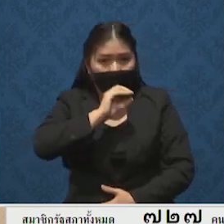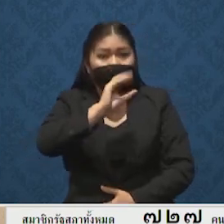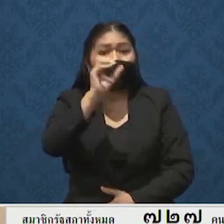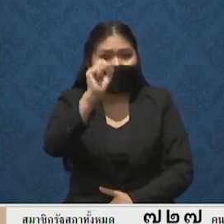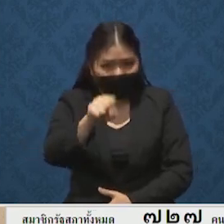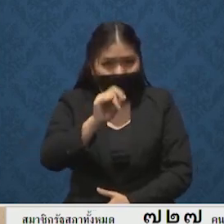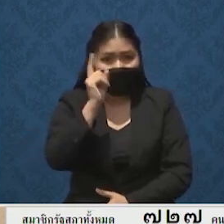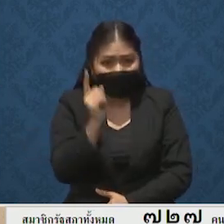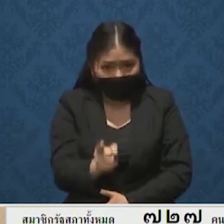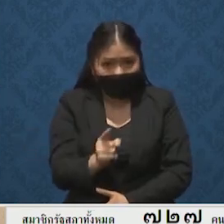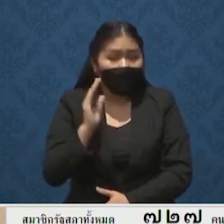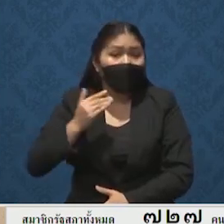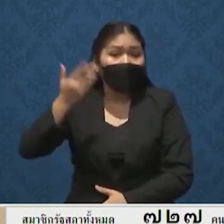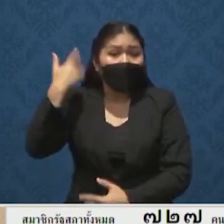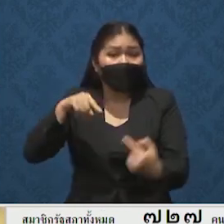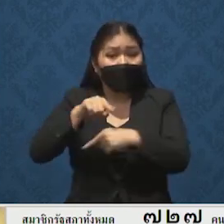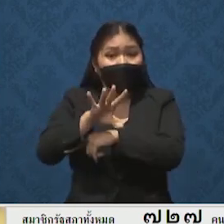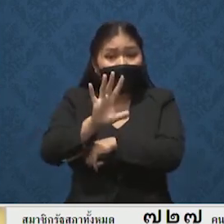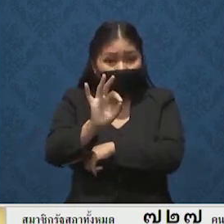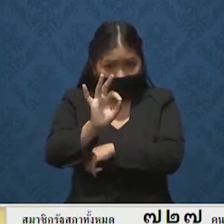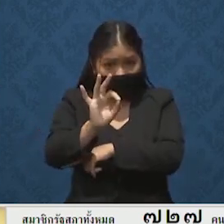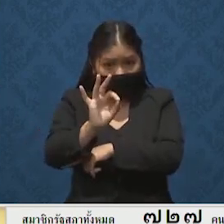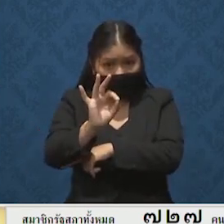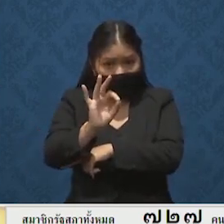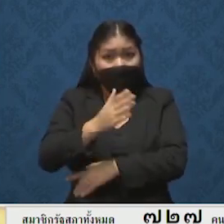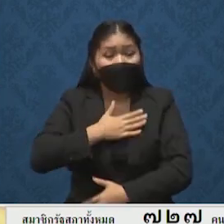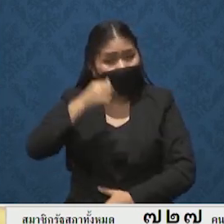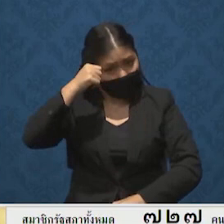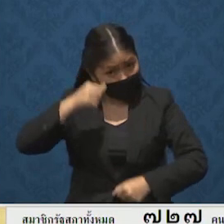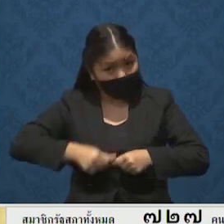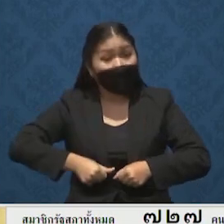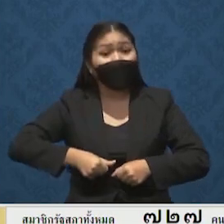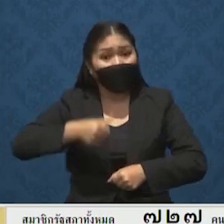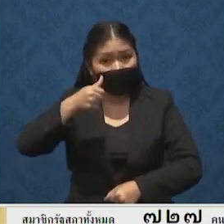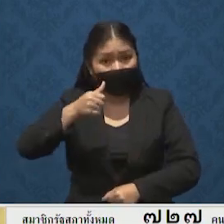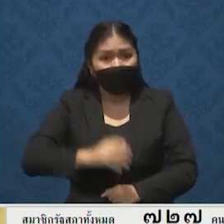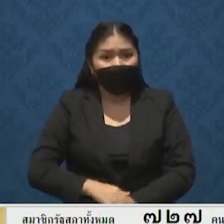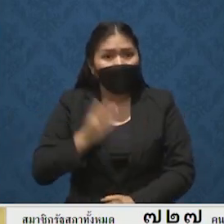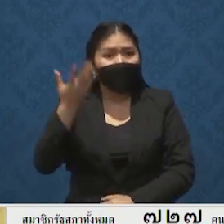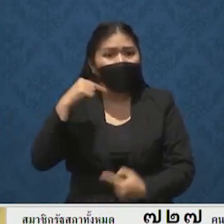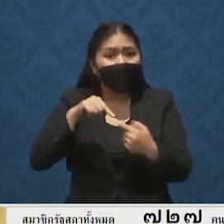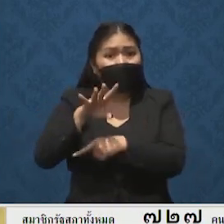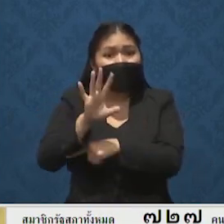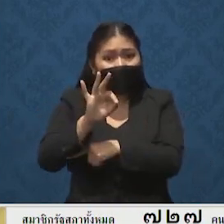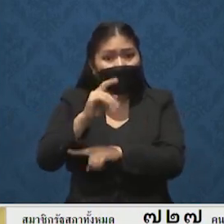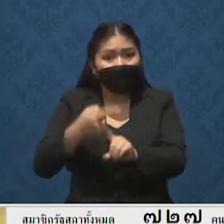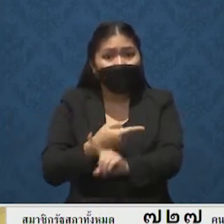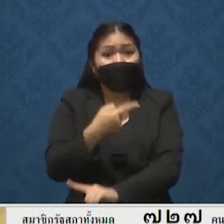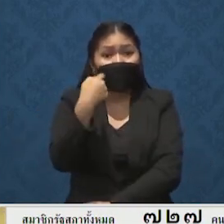ในการประชุมเมื่อวันที่9ผมจำได้นะครับประชุมเมื่อวันที่9สิงหาค